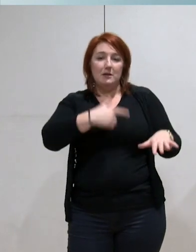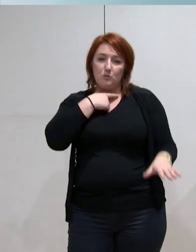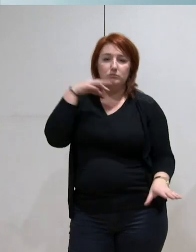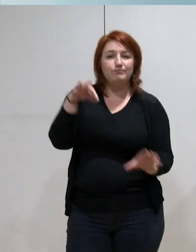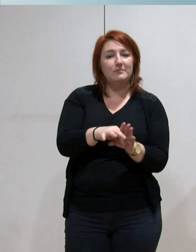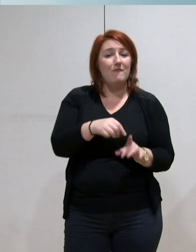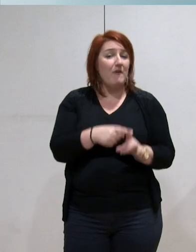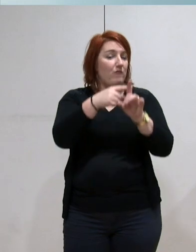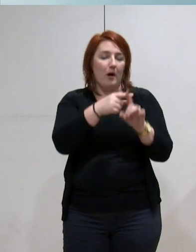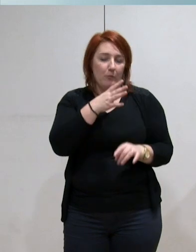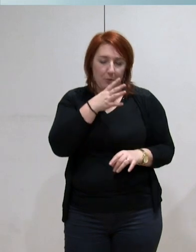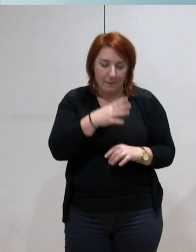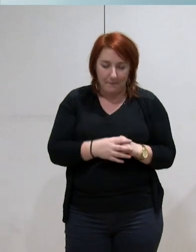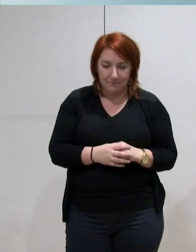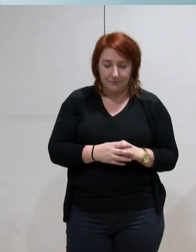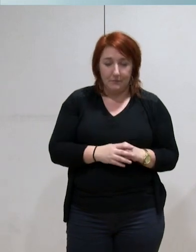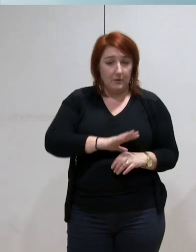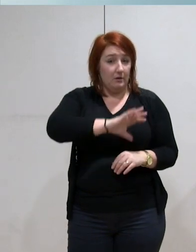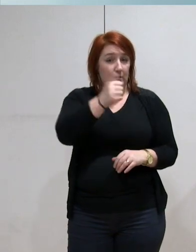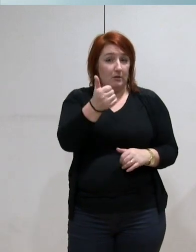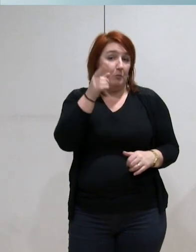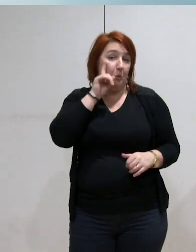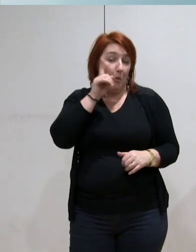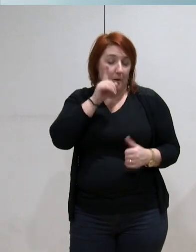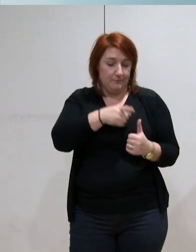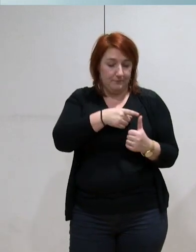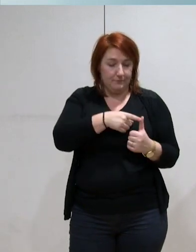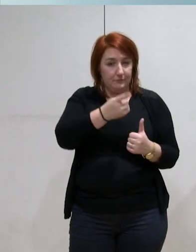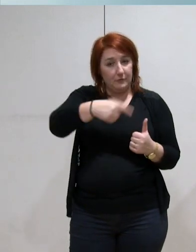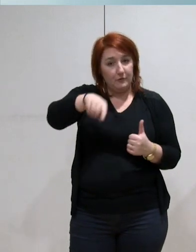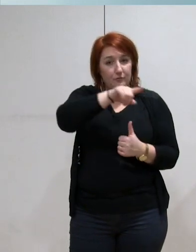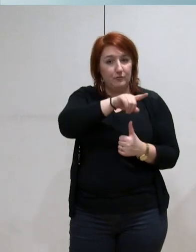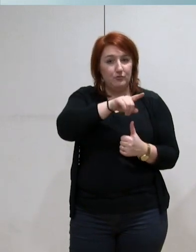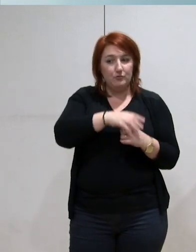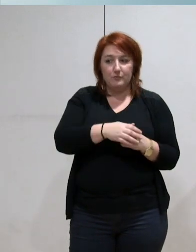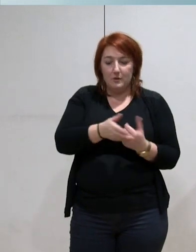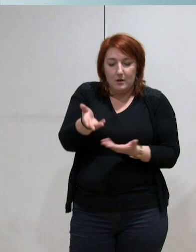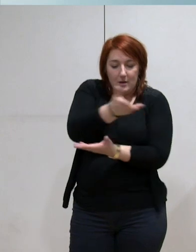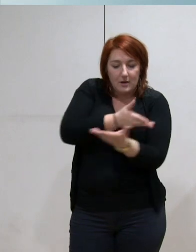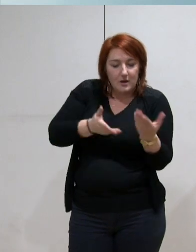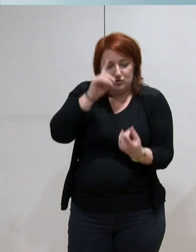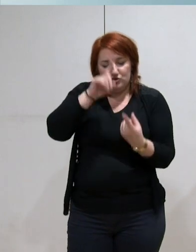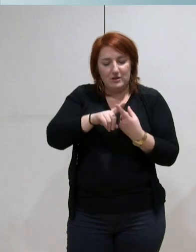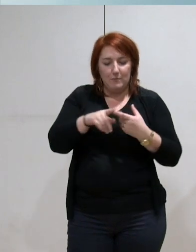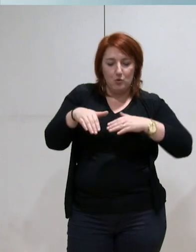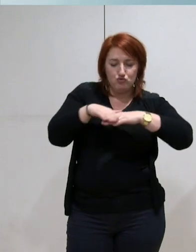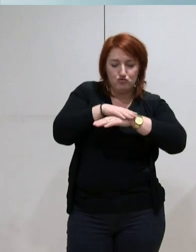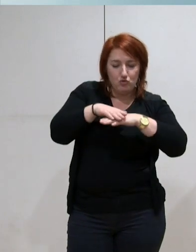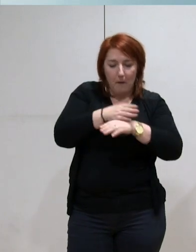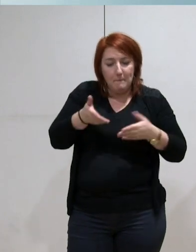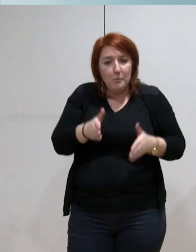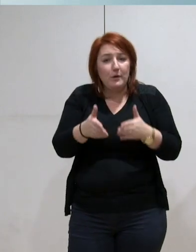2016 tout d'abord parce que vous avez quand même choisi d'éviter soigneusement les échanges sur les choix politique que vous devez